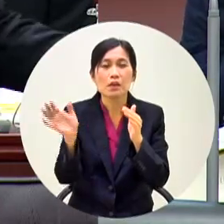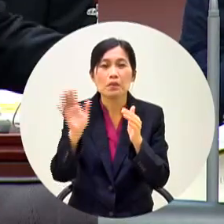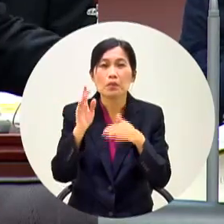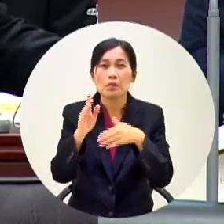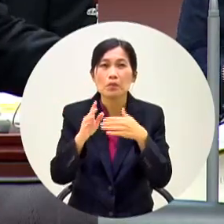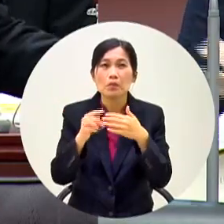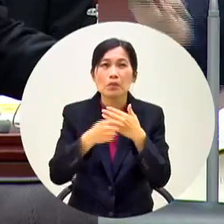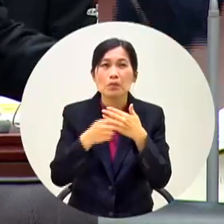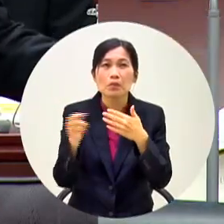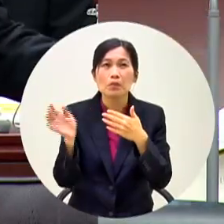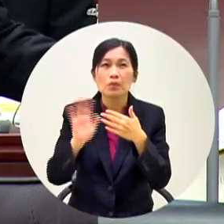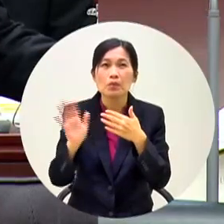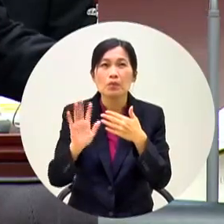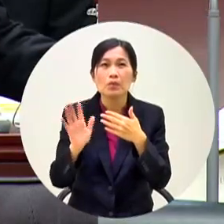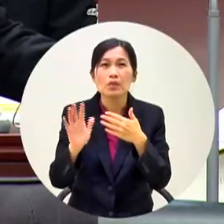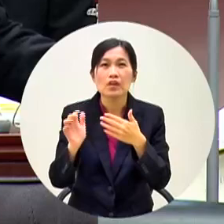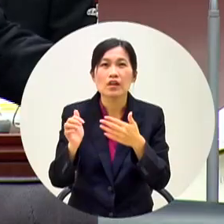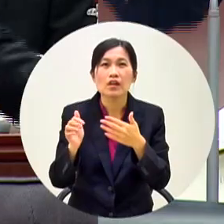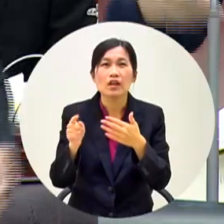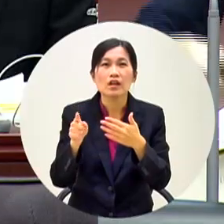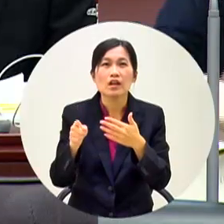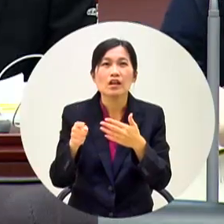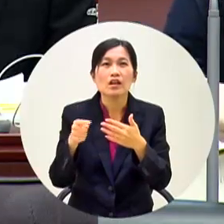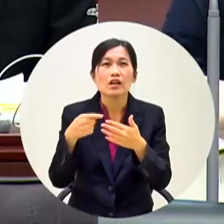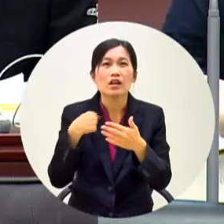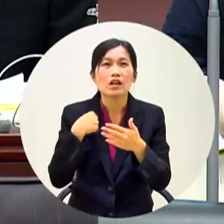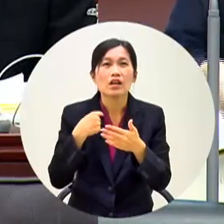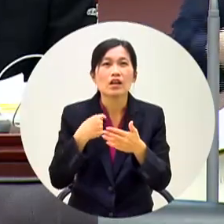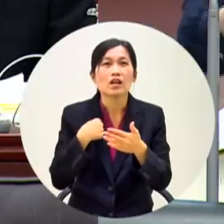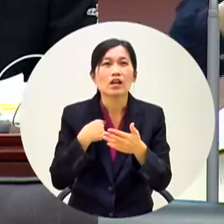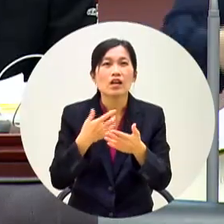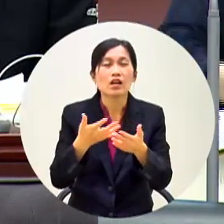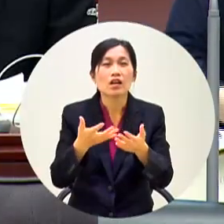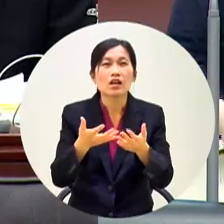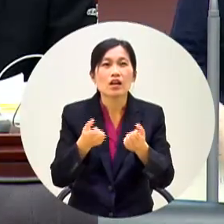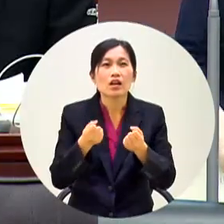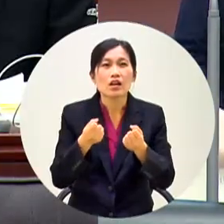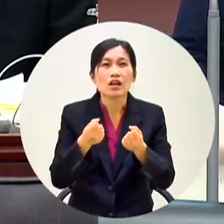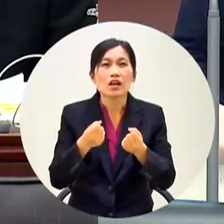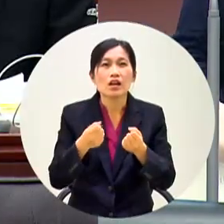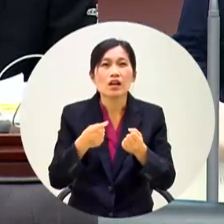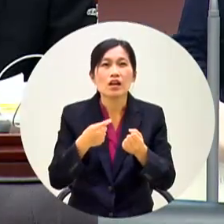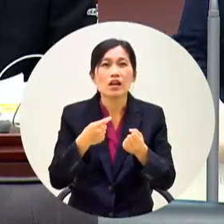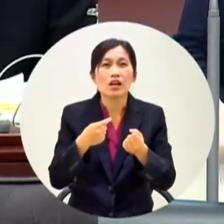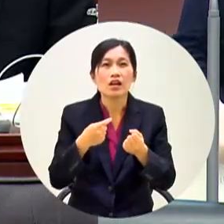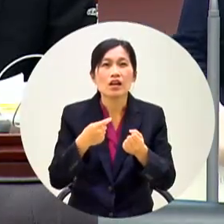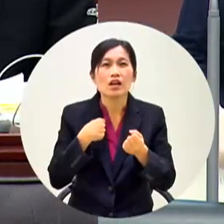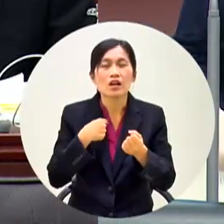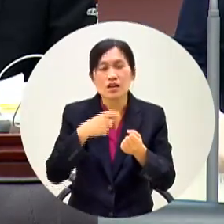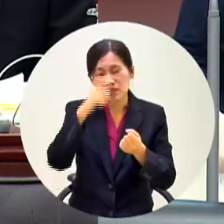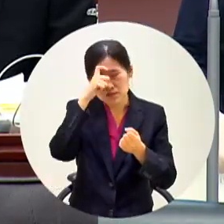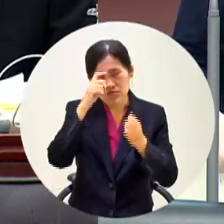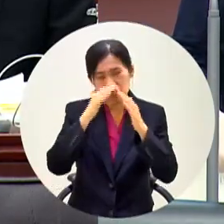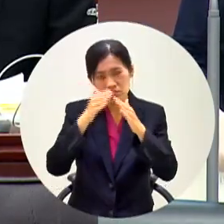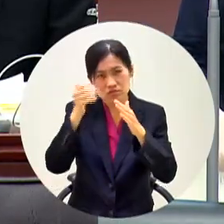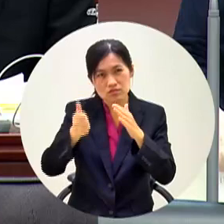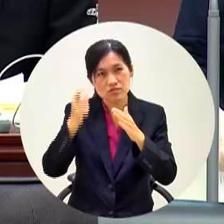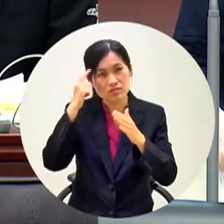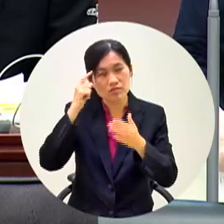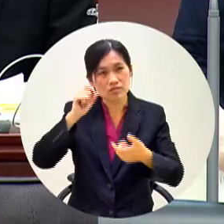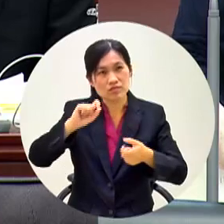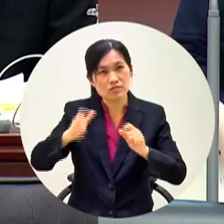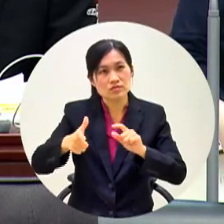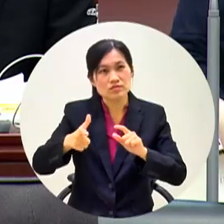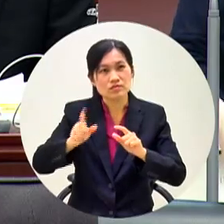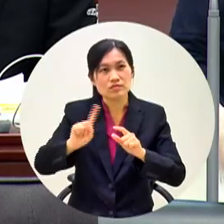还是要问林副市长？ 那他提供给你意见，你不接受， 是不是？好， 那请市长，我希望市长有不同的答案。 你说哪一